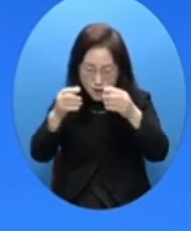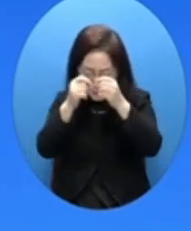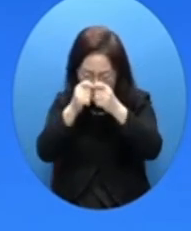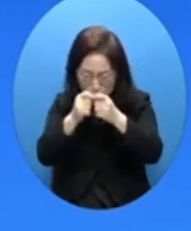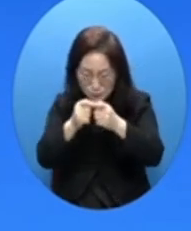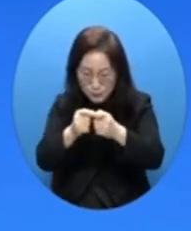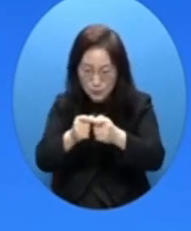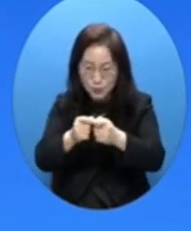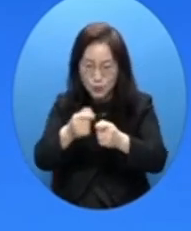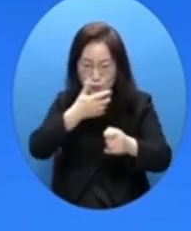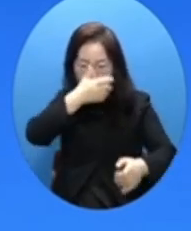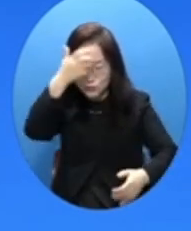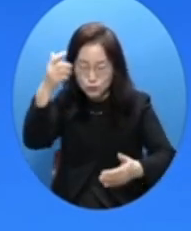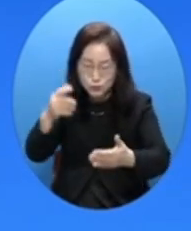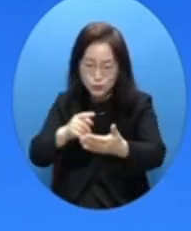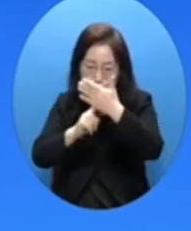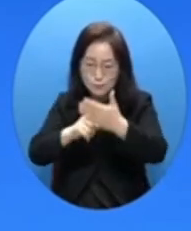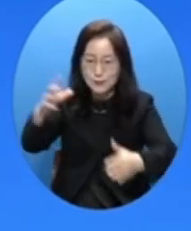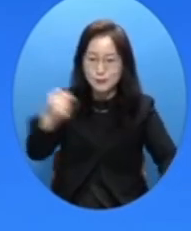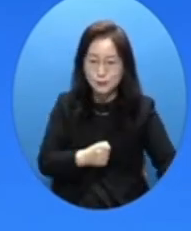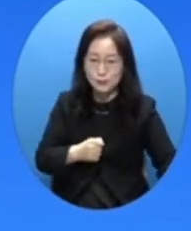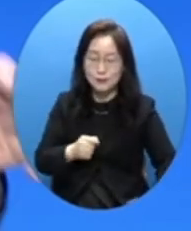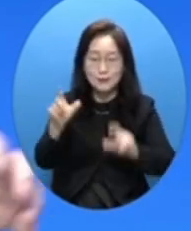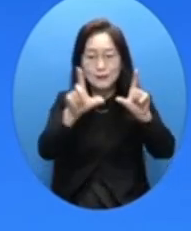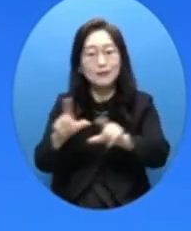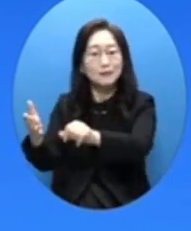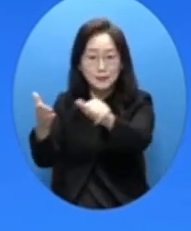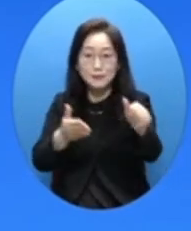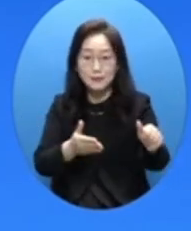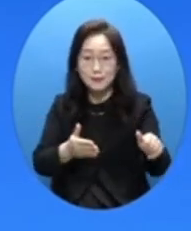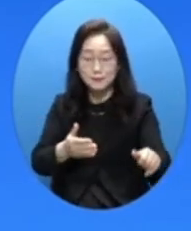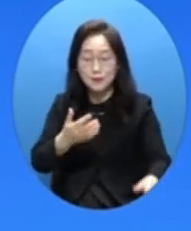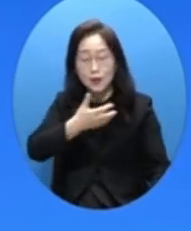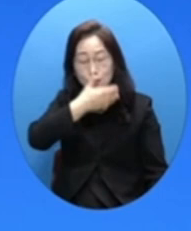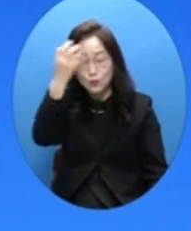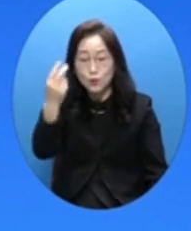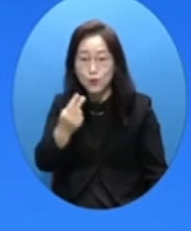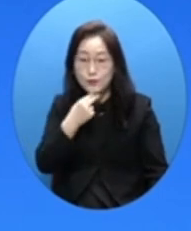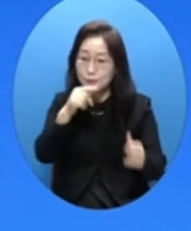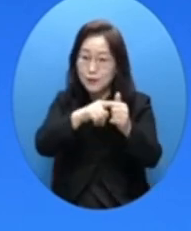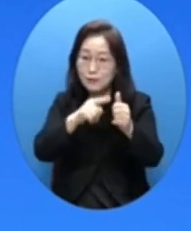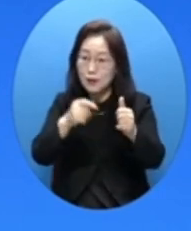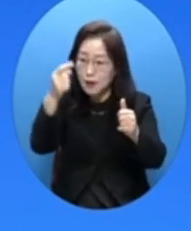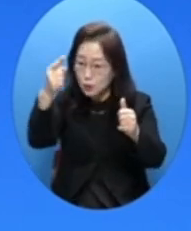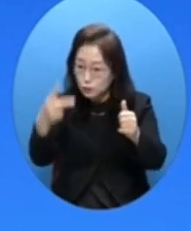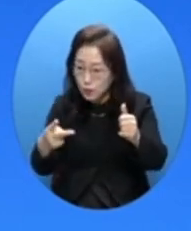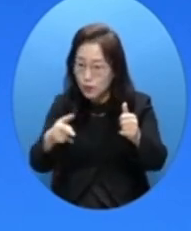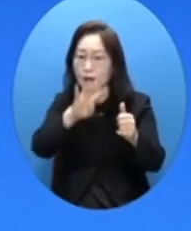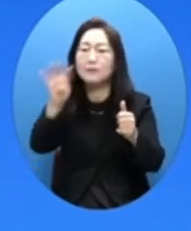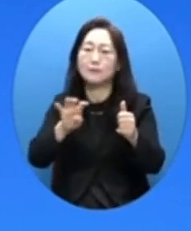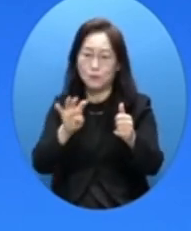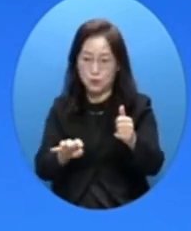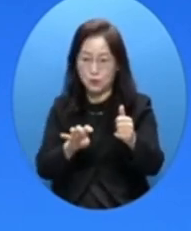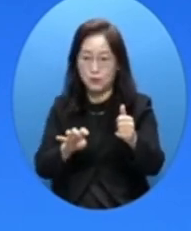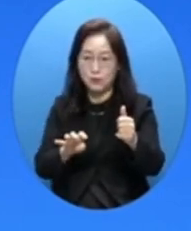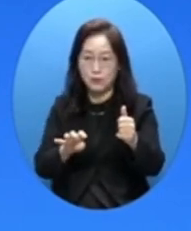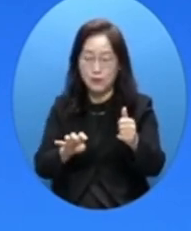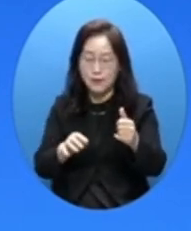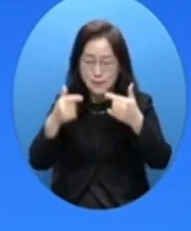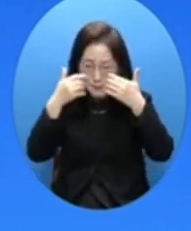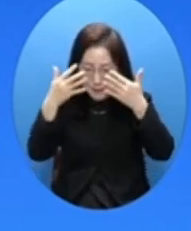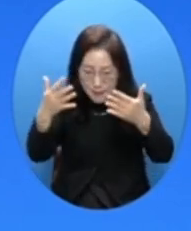꿈을 꾸고 그 꿈을 붙잡고 나간 여러분 되기를 바랍니다 요셉은 같은 꿈을 두 번이나 꾸면서 분명한